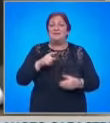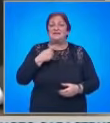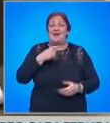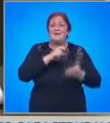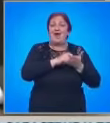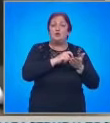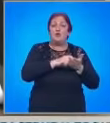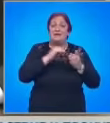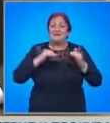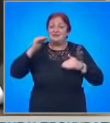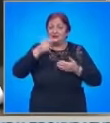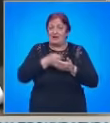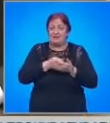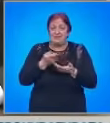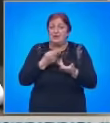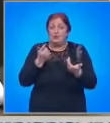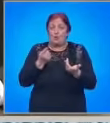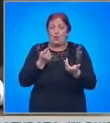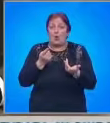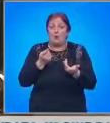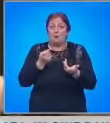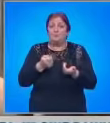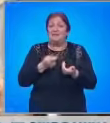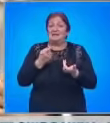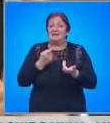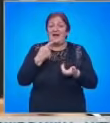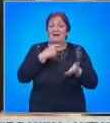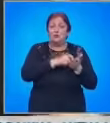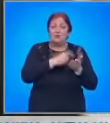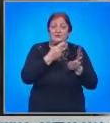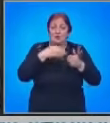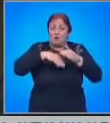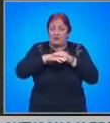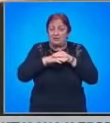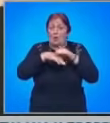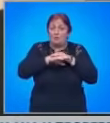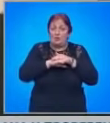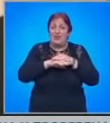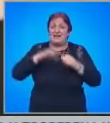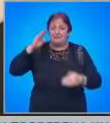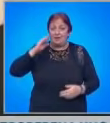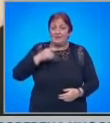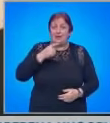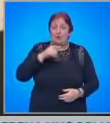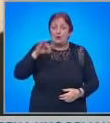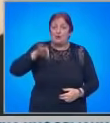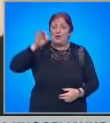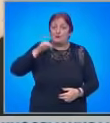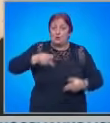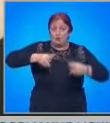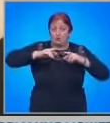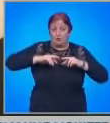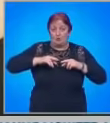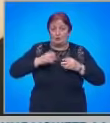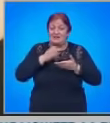за завишени цени или за нещо друго, просто става дума за едно скрито подизпълнение, при което гаранционната